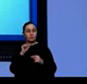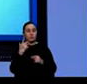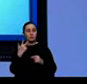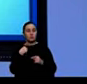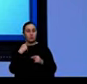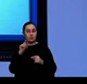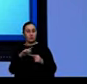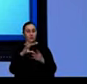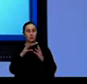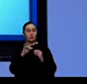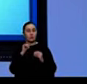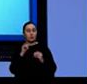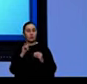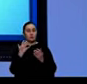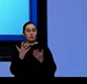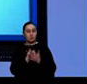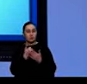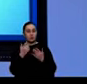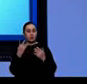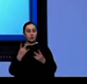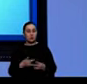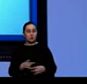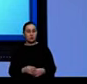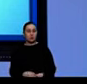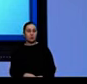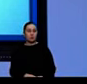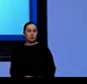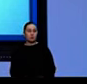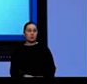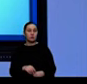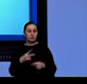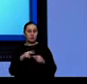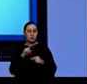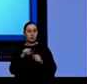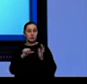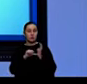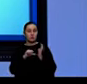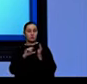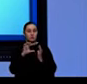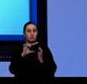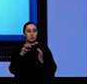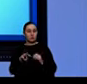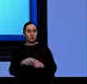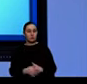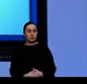va 3 sonlari ko'paytmasini topishimiz kerak. Bu 6